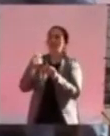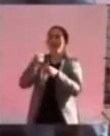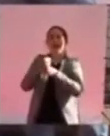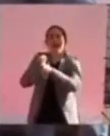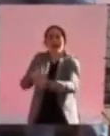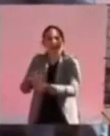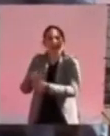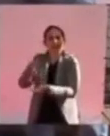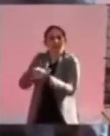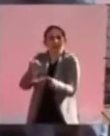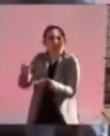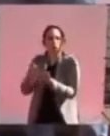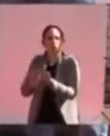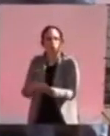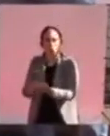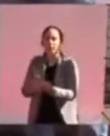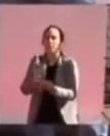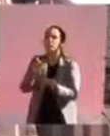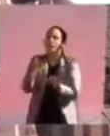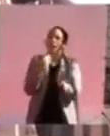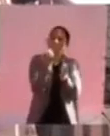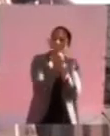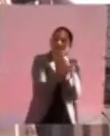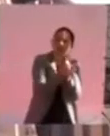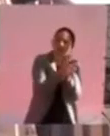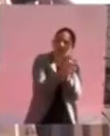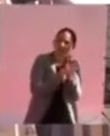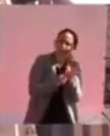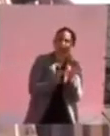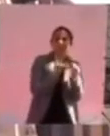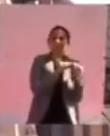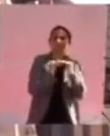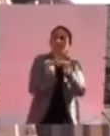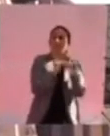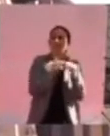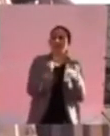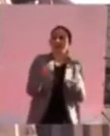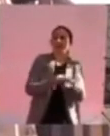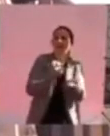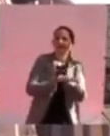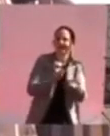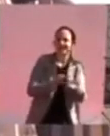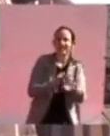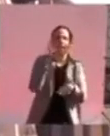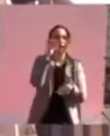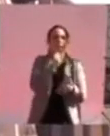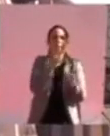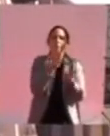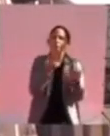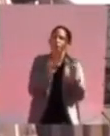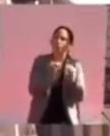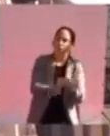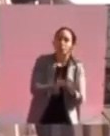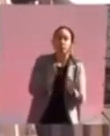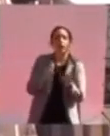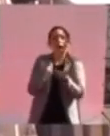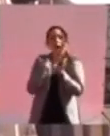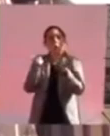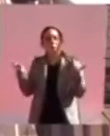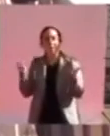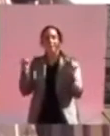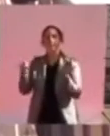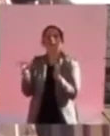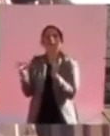parametri soprattutto gli standard assistenziali aumentare la componente sanitaria e soprattutto di direzione